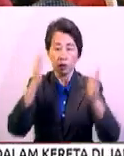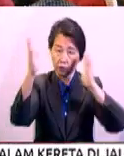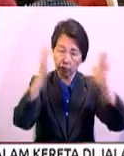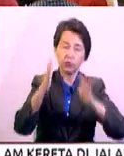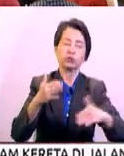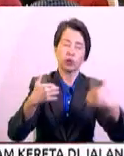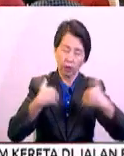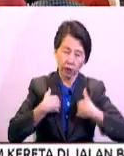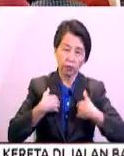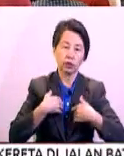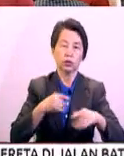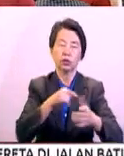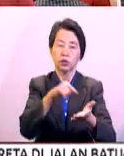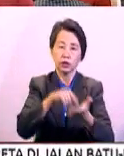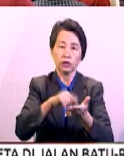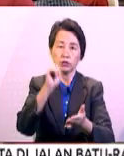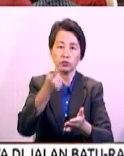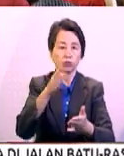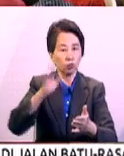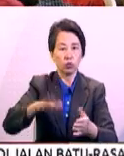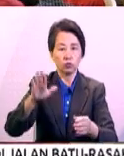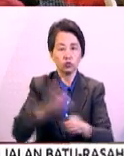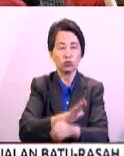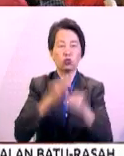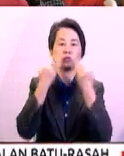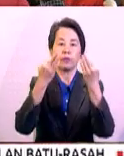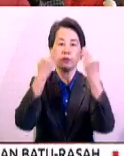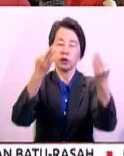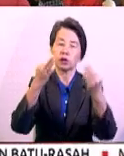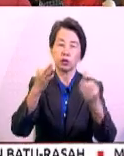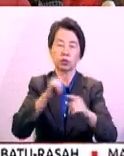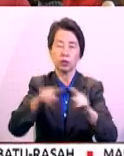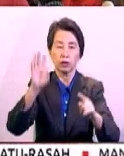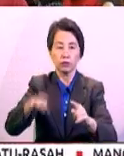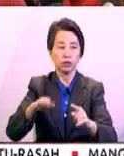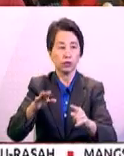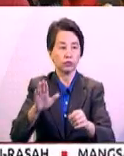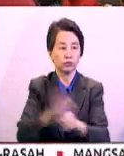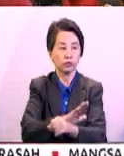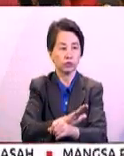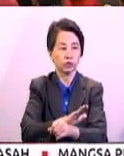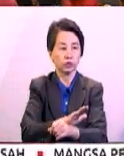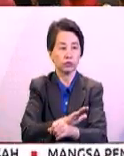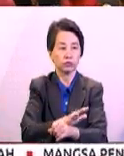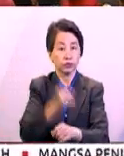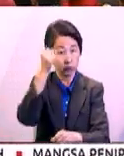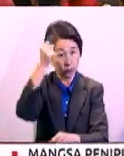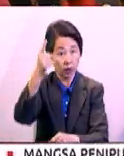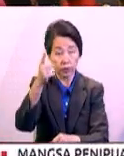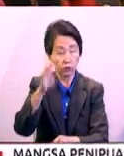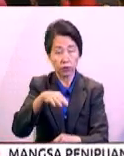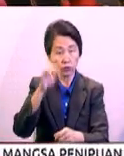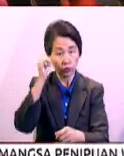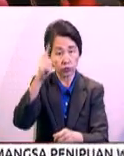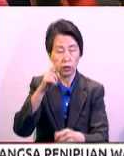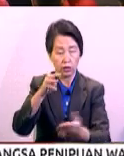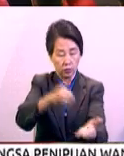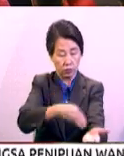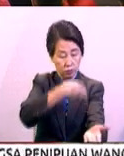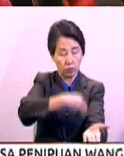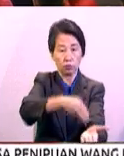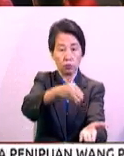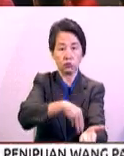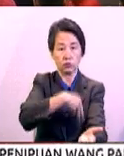Malaysia. Maksudnya ni cuma dia belum cukup popular atau belum cukup difahami. For me, music